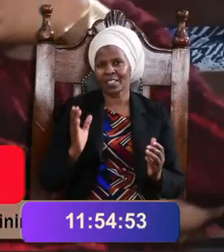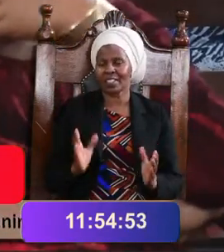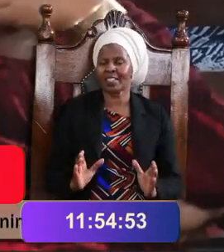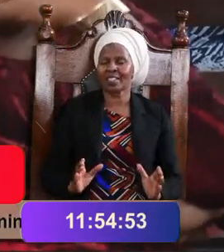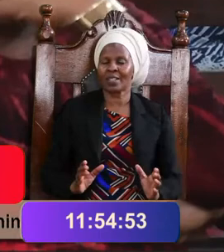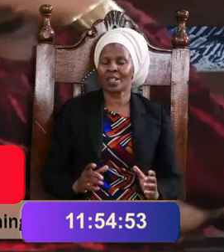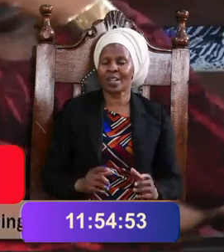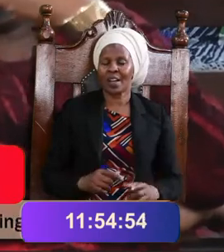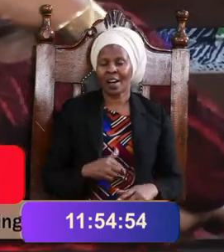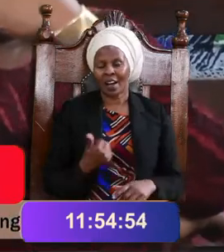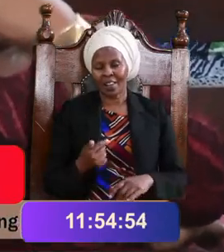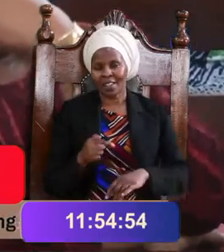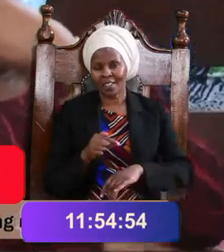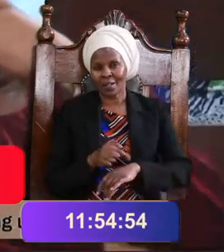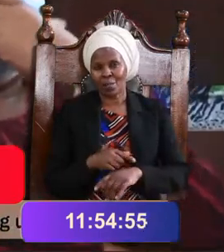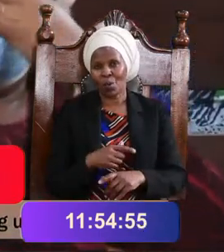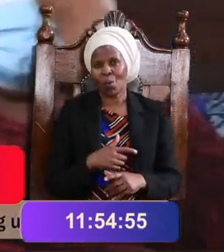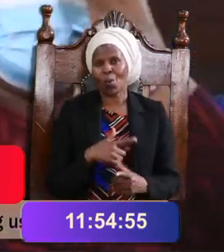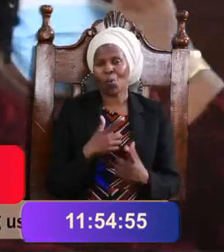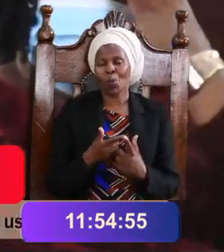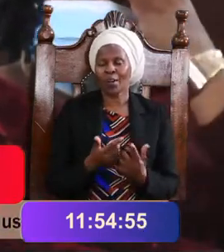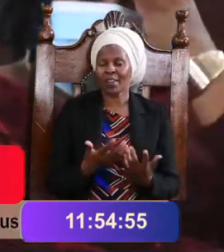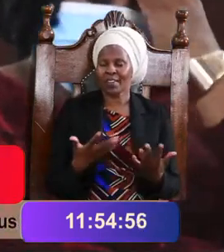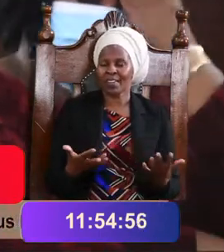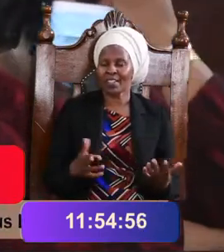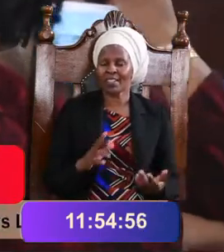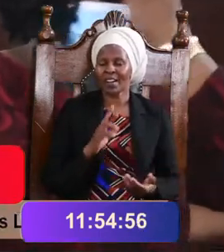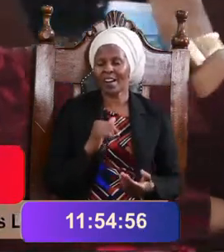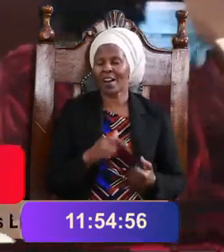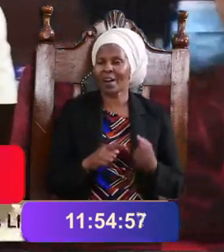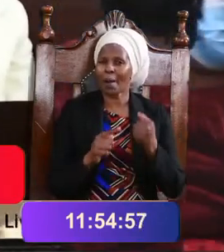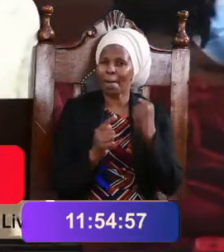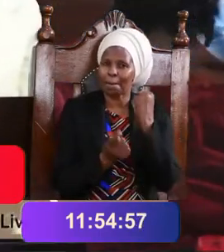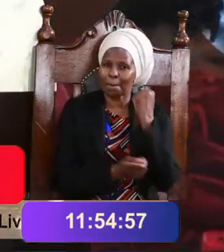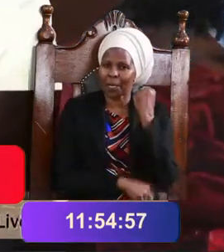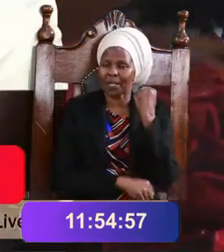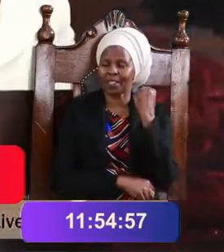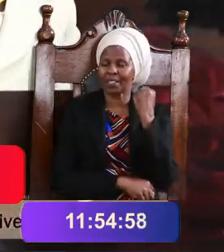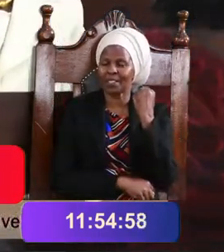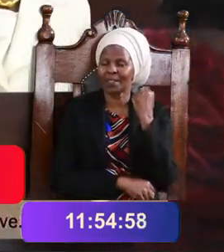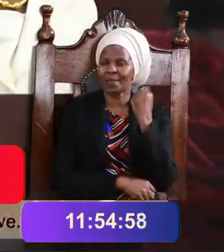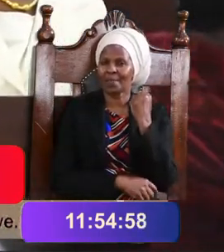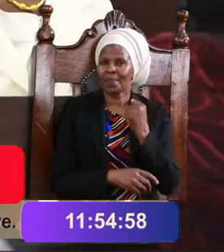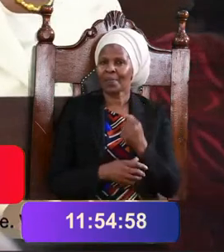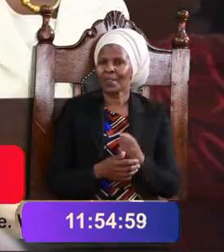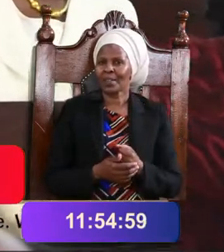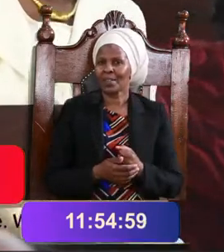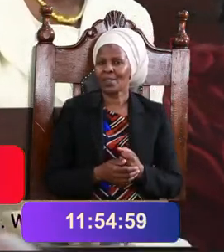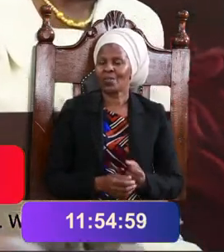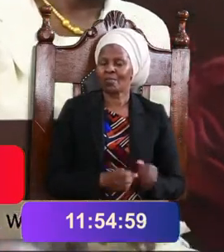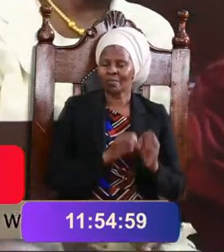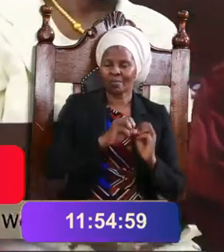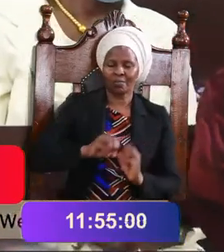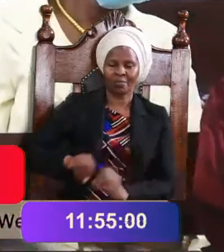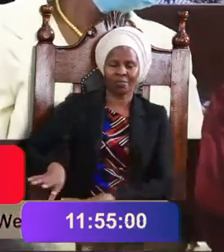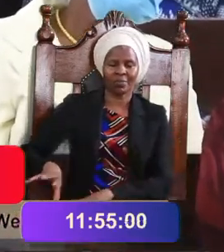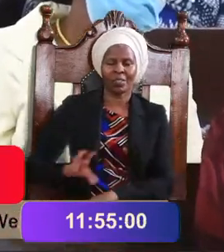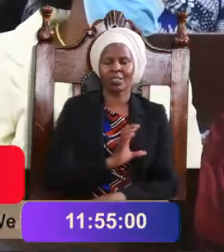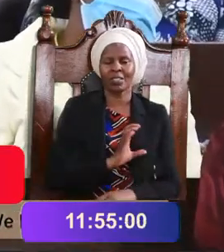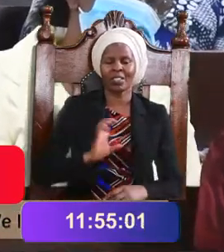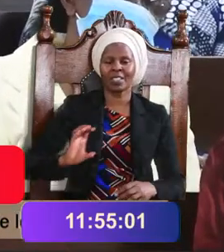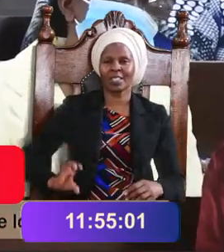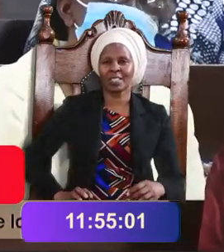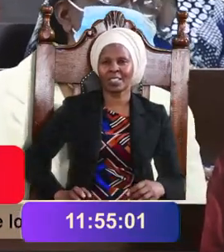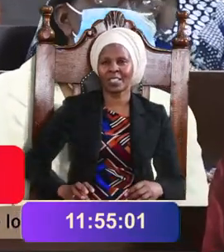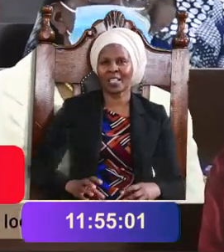haukufai, wakati ambao pengine unaguzuia kupata jambo fulani, unaweka Ukristo kando, unachukua lile jambo